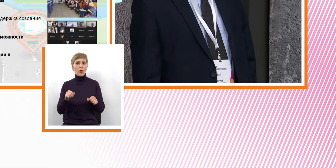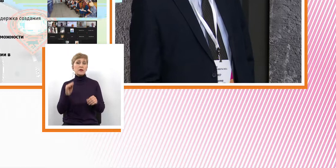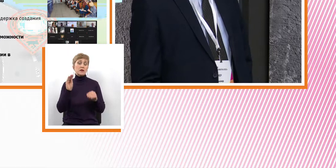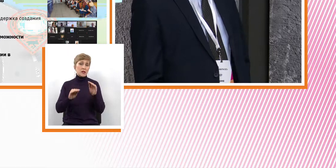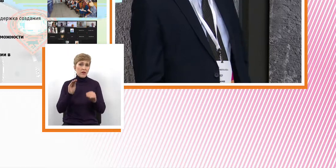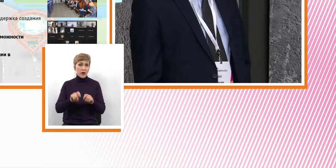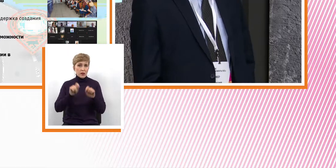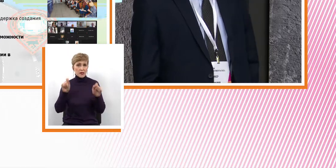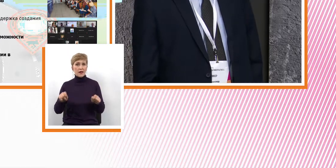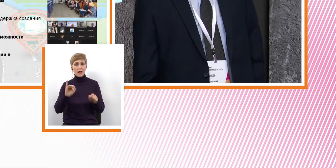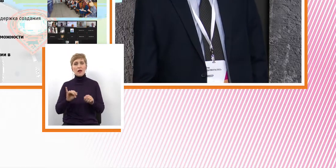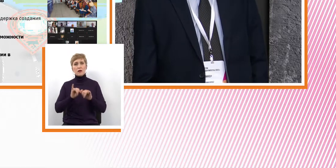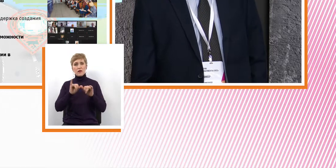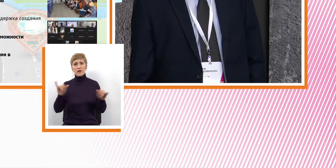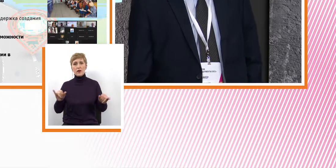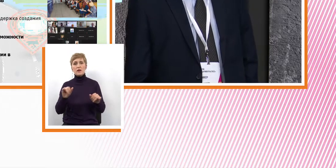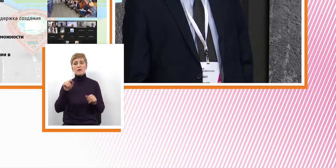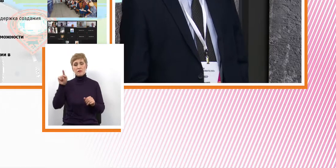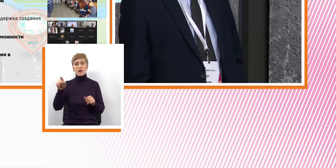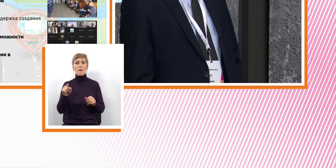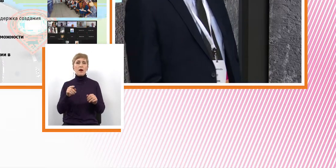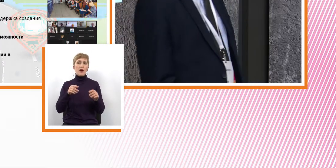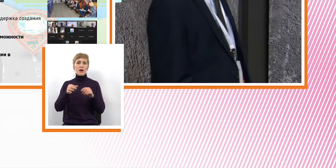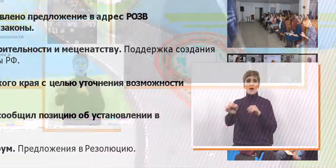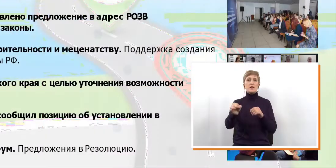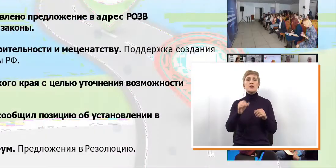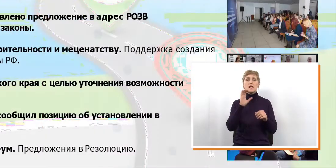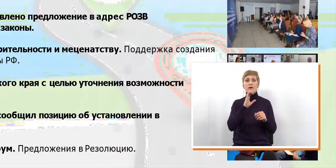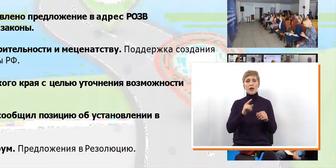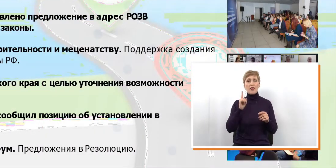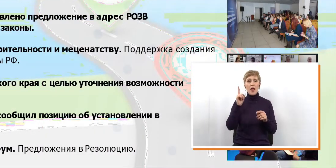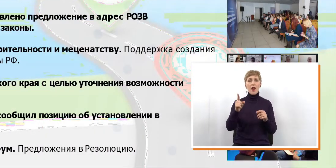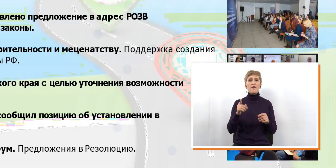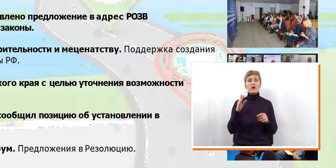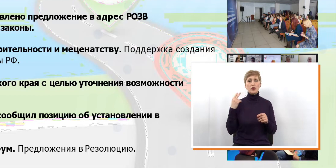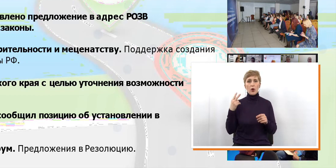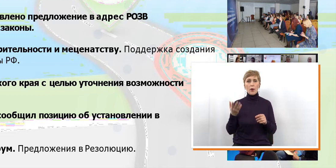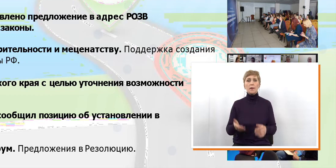создаваться и развиваться в Арктике, на Крайнем Севере и на Дальнем Востоке.